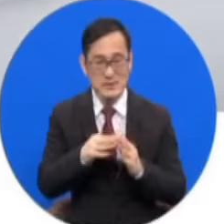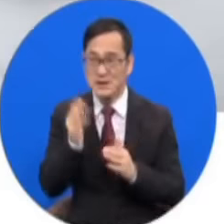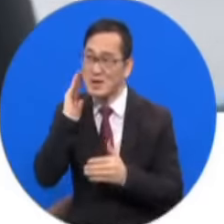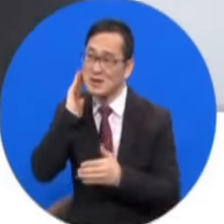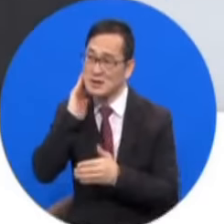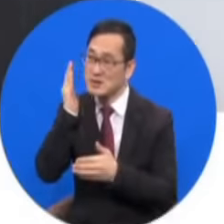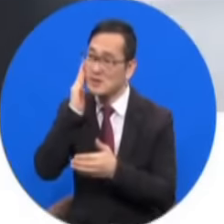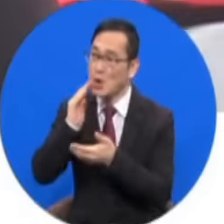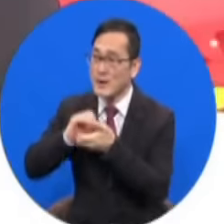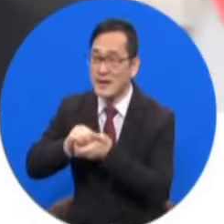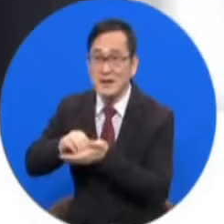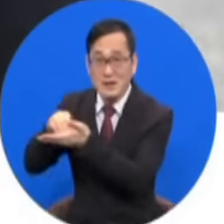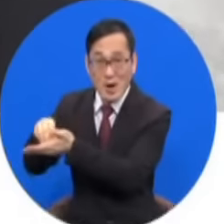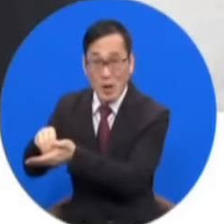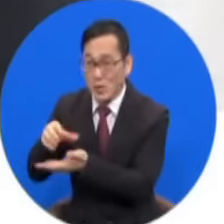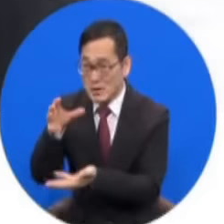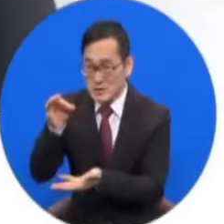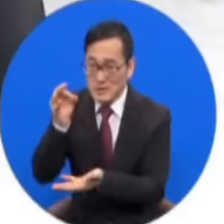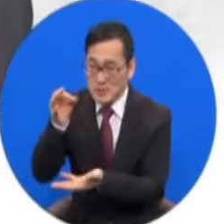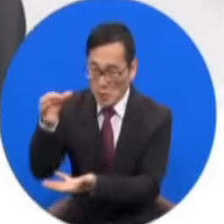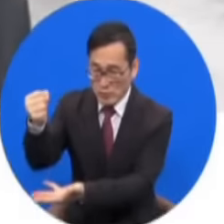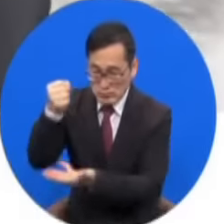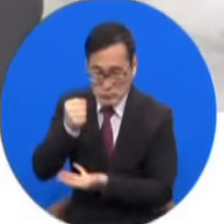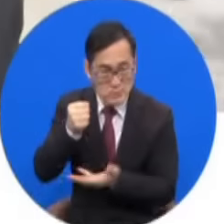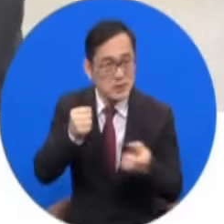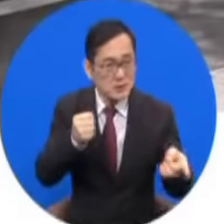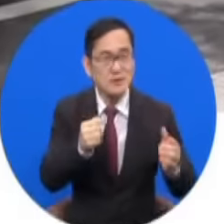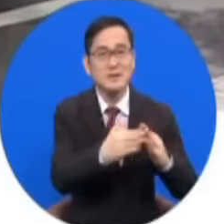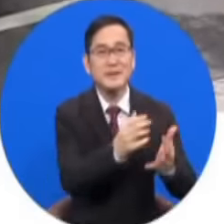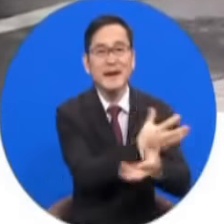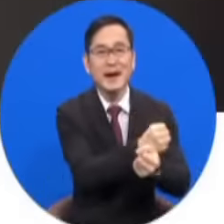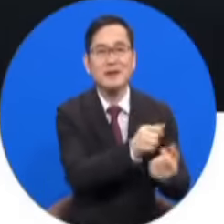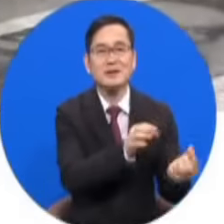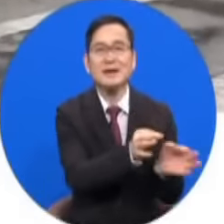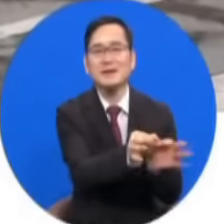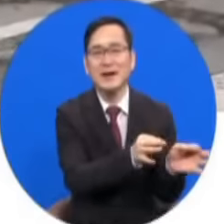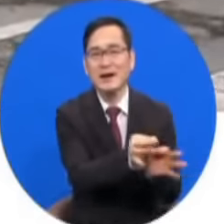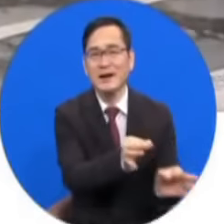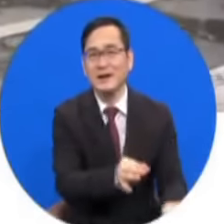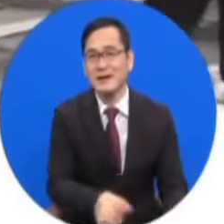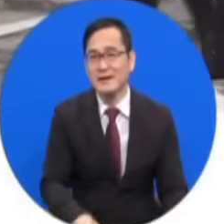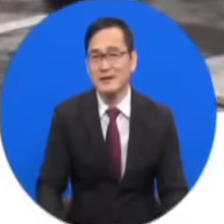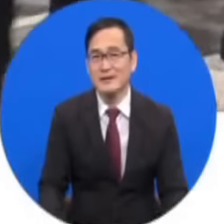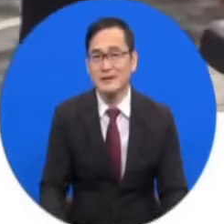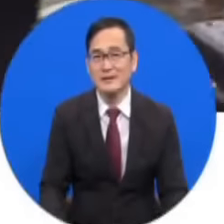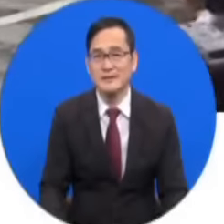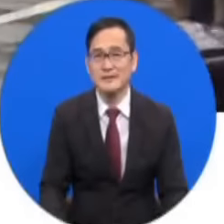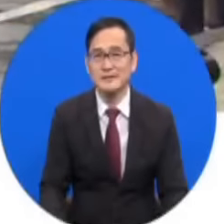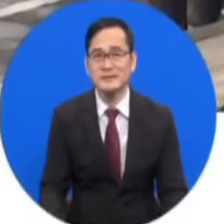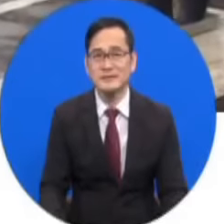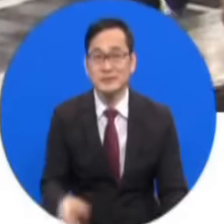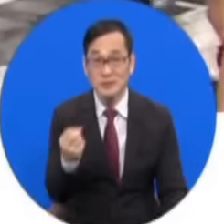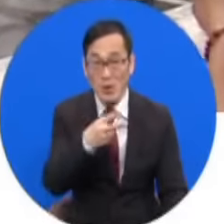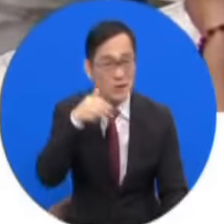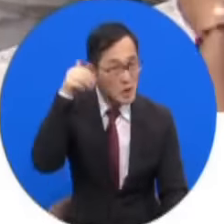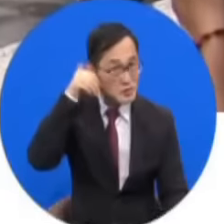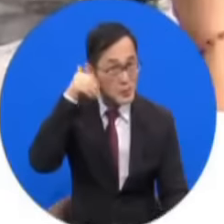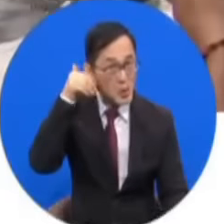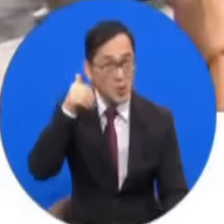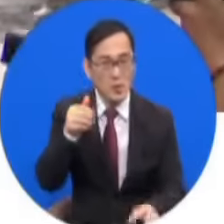2021년 2월에 9억에 팔았는데 그랬는데 영등포 오피스텔을 2021년 같은 해 6월에